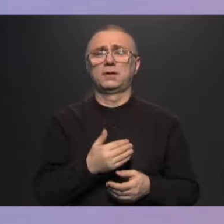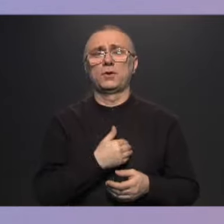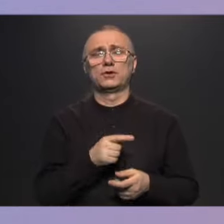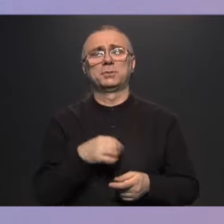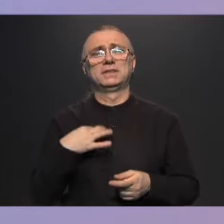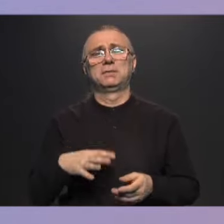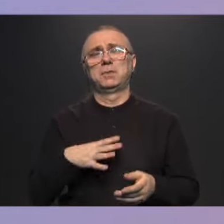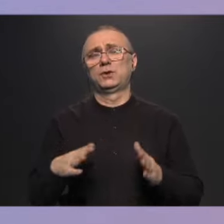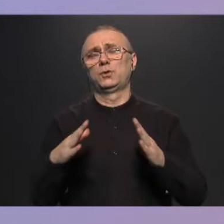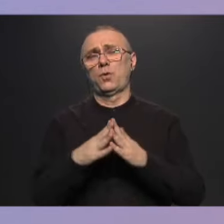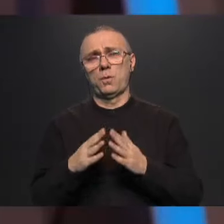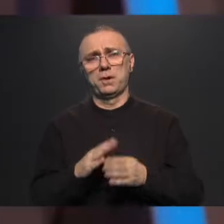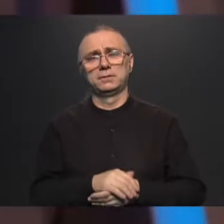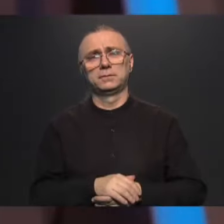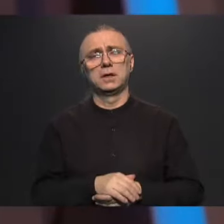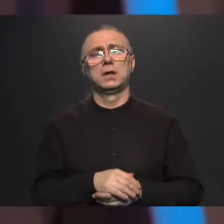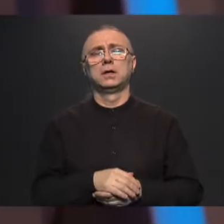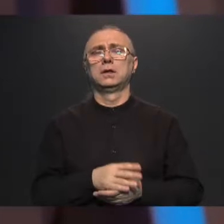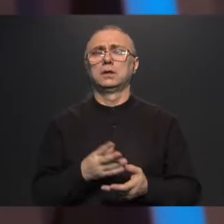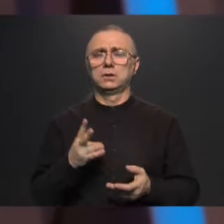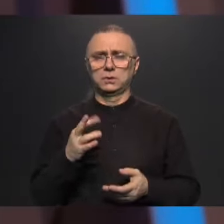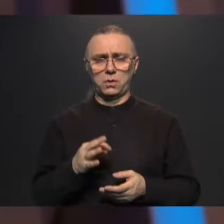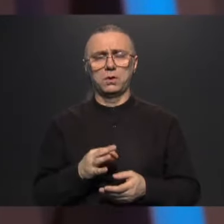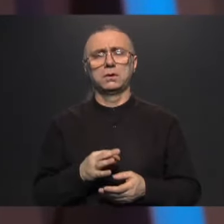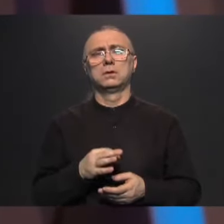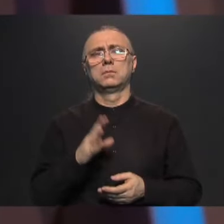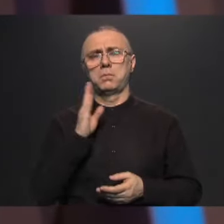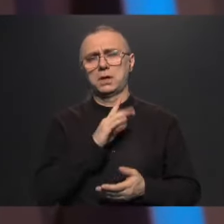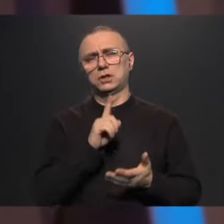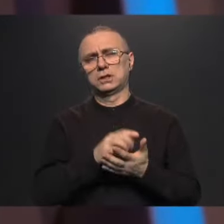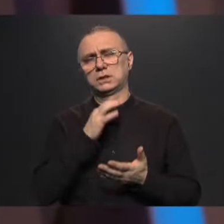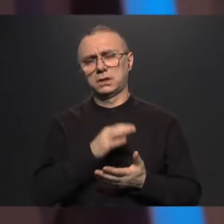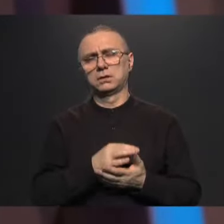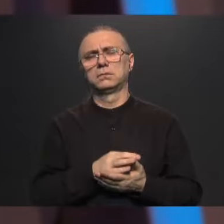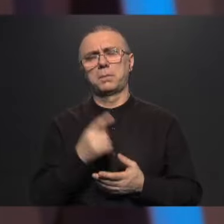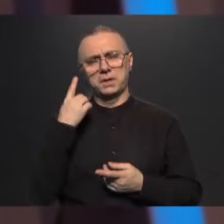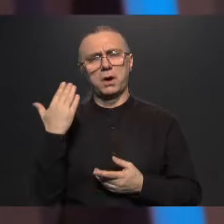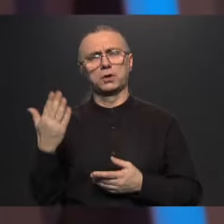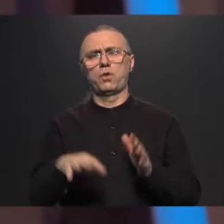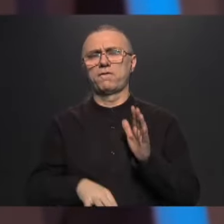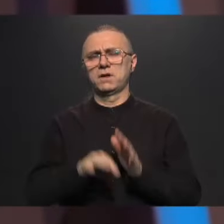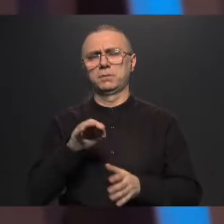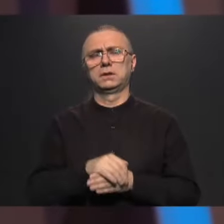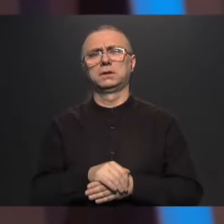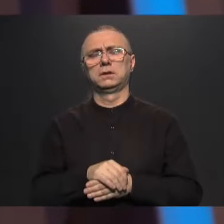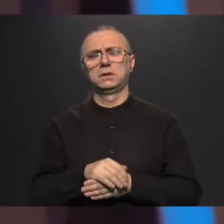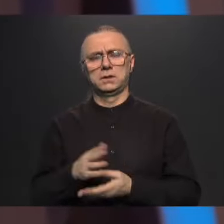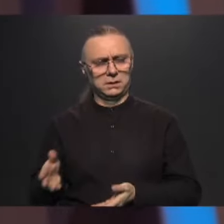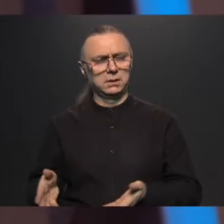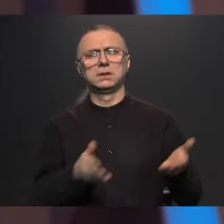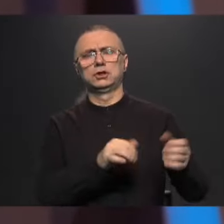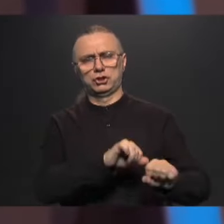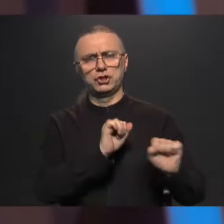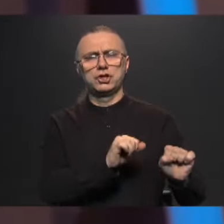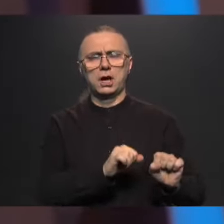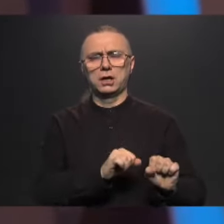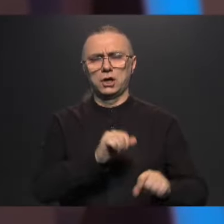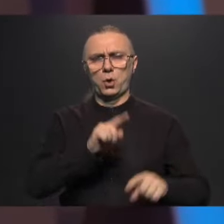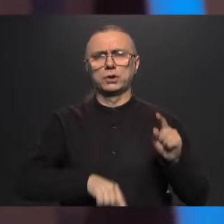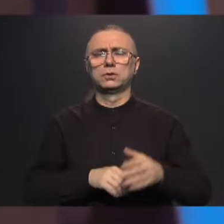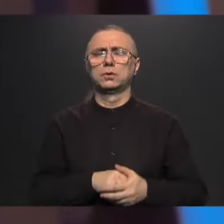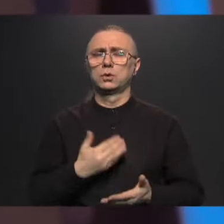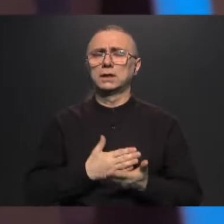просто: я принимаю твой выбор, сын, иди и защищай свою родину. У нас, в конце концов, монумент «Родина-мать» называется, да, который создал